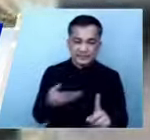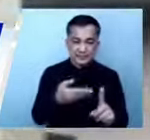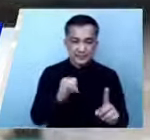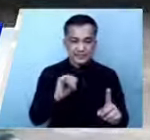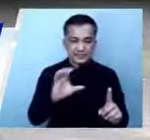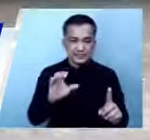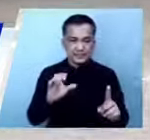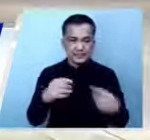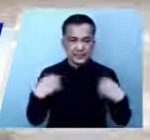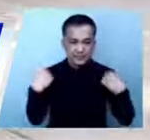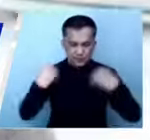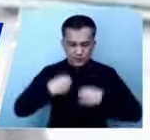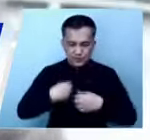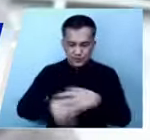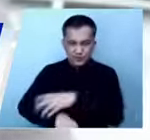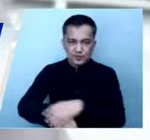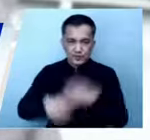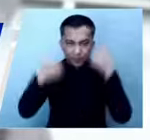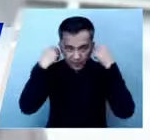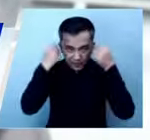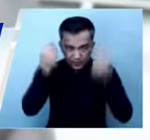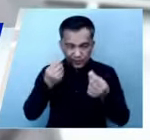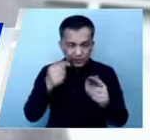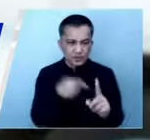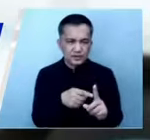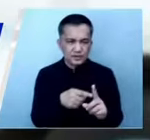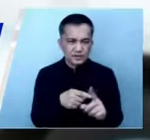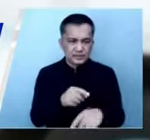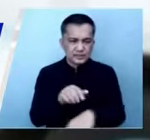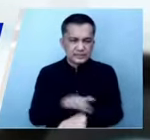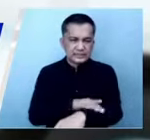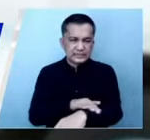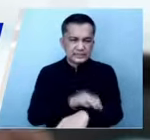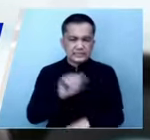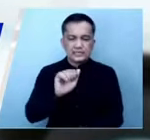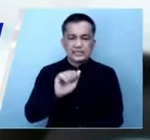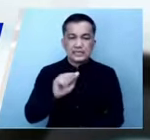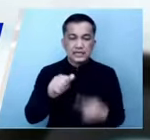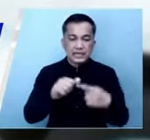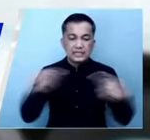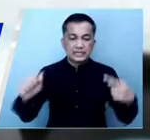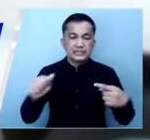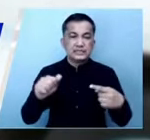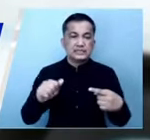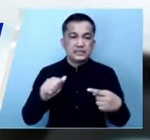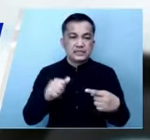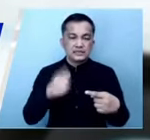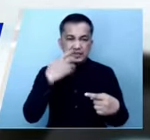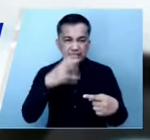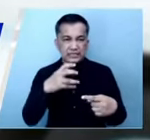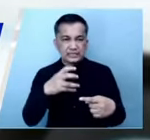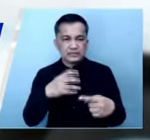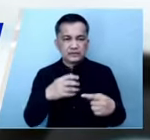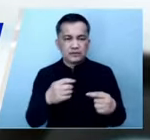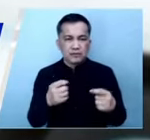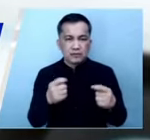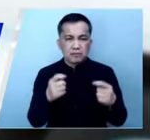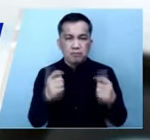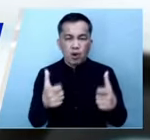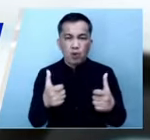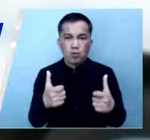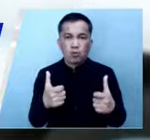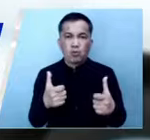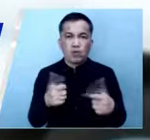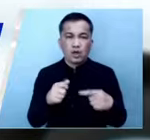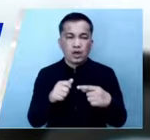na, naka-hoodie pa. Because of my skin allergies, pag nainitan siya ng sobra, nagtitrigger yung mga, ano ko, yung